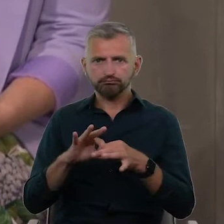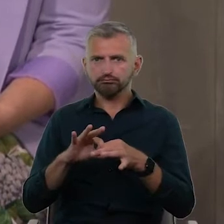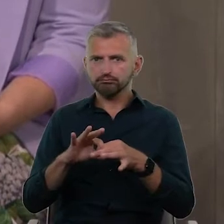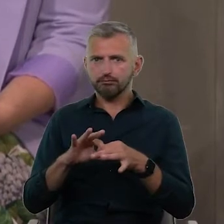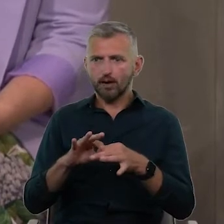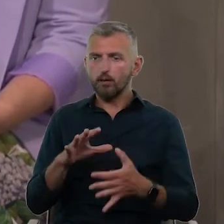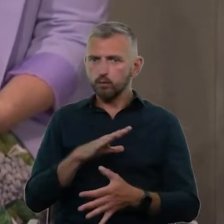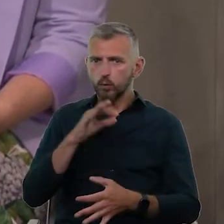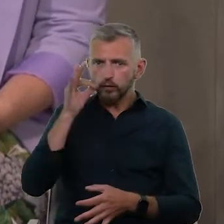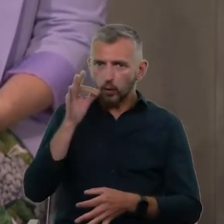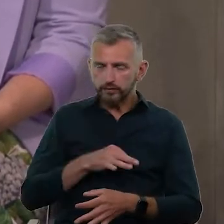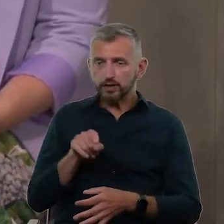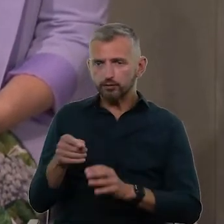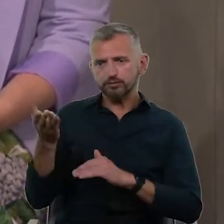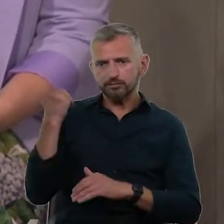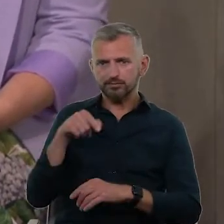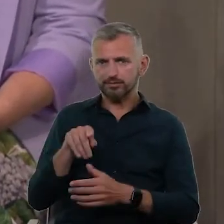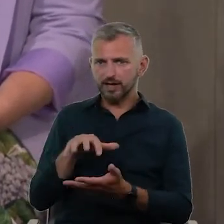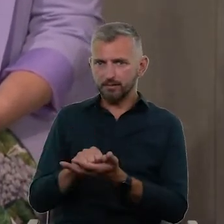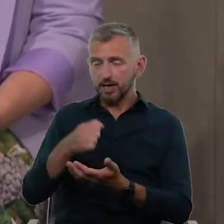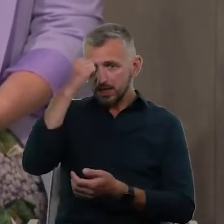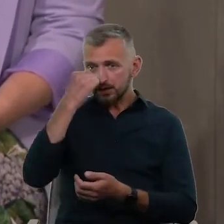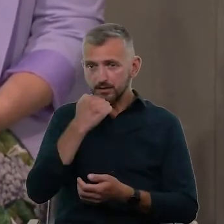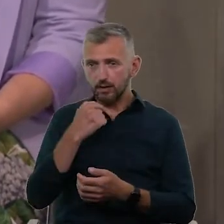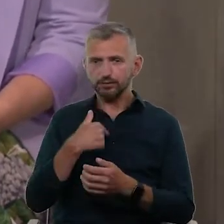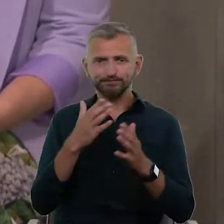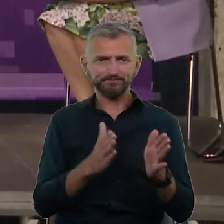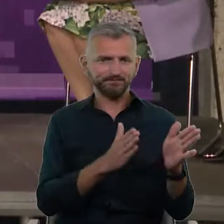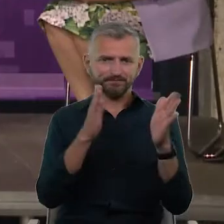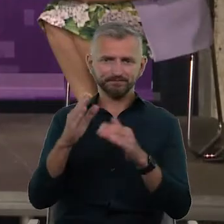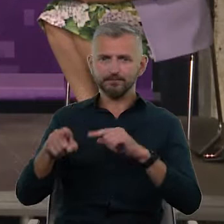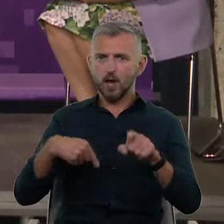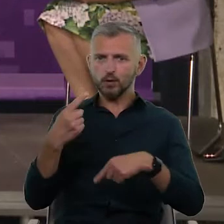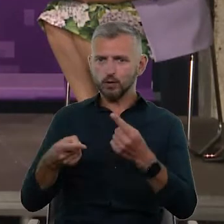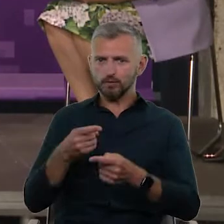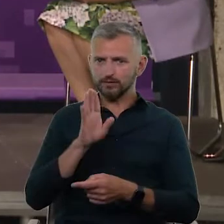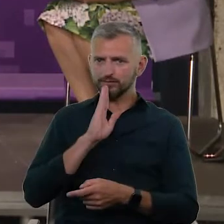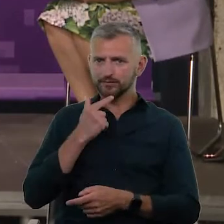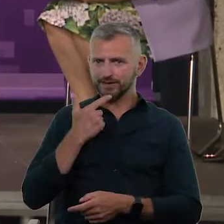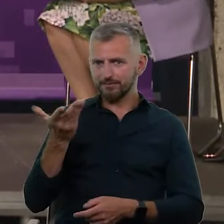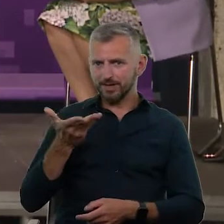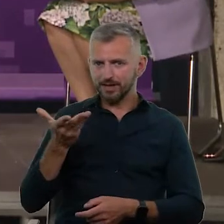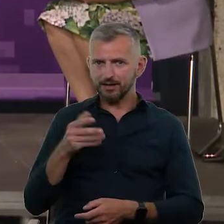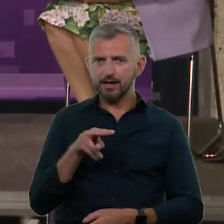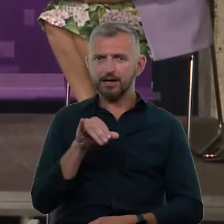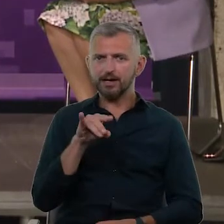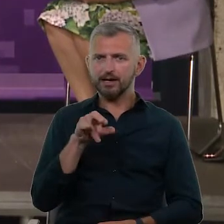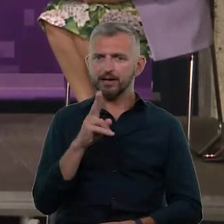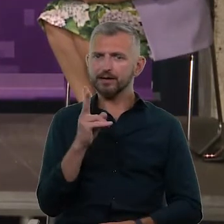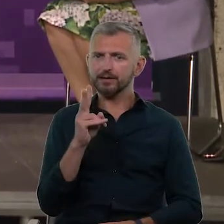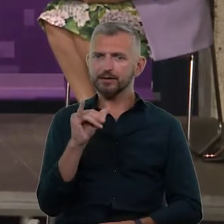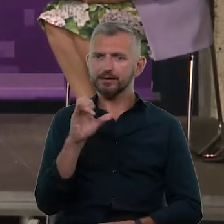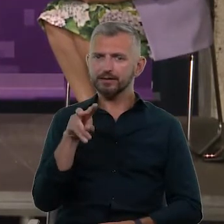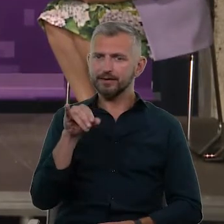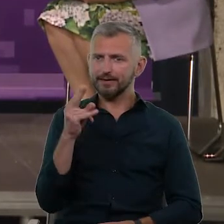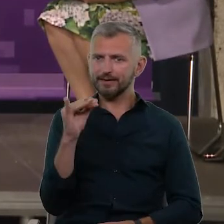вони на ці виклики відповідали. Дякую. Я би перейшла до нашої наступної спікерки, Лілія Кисліцина,